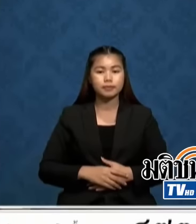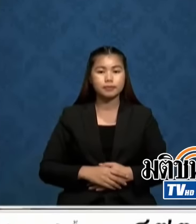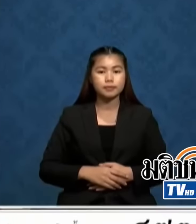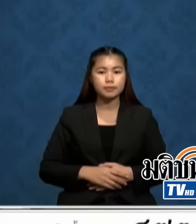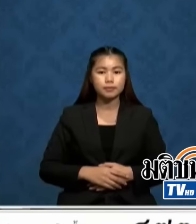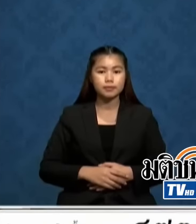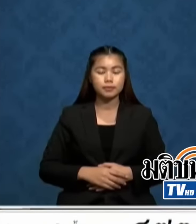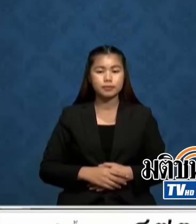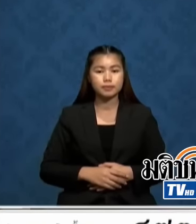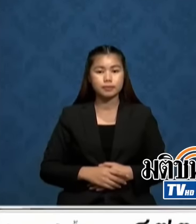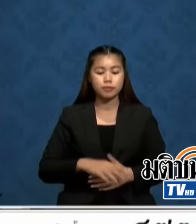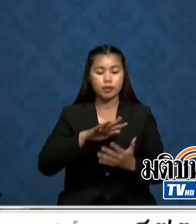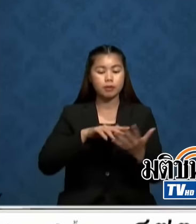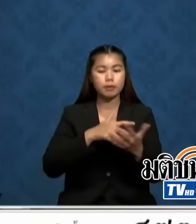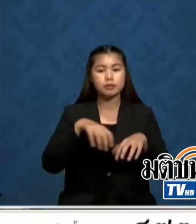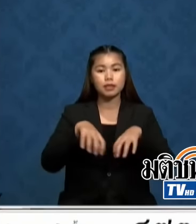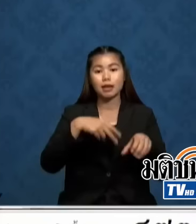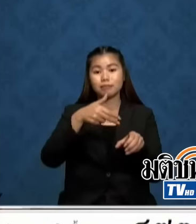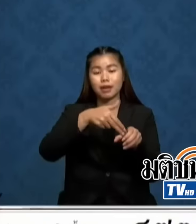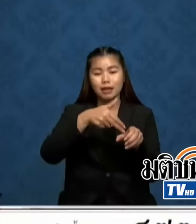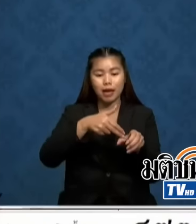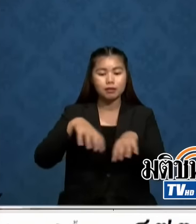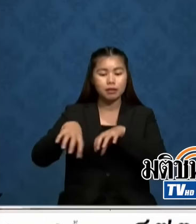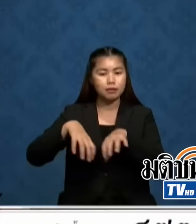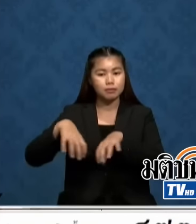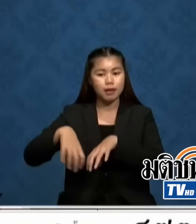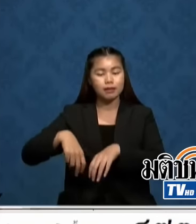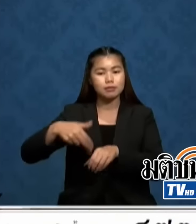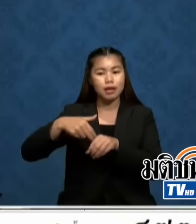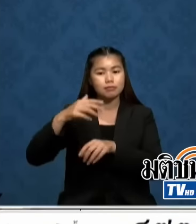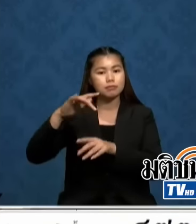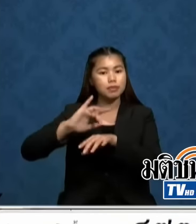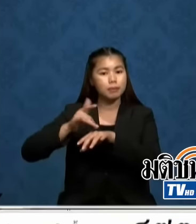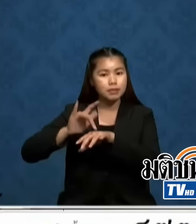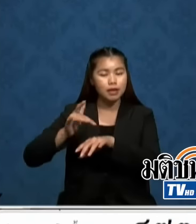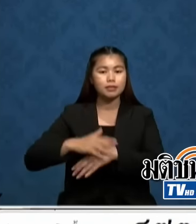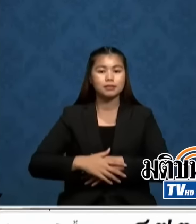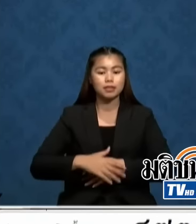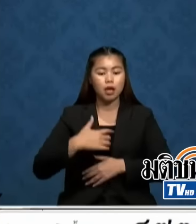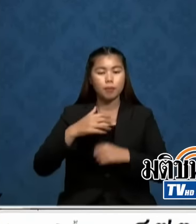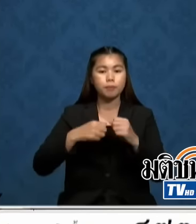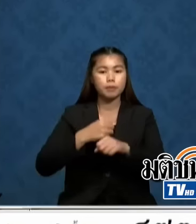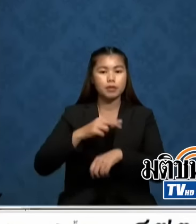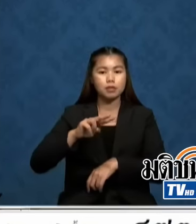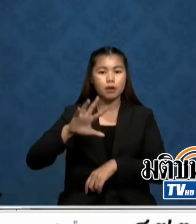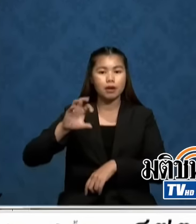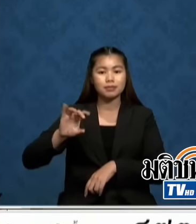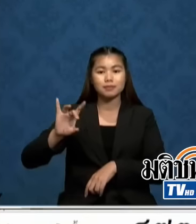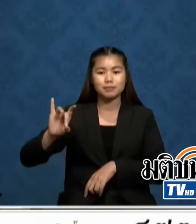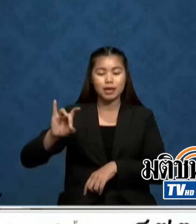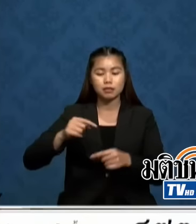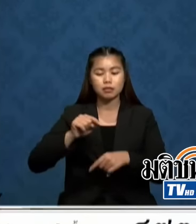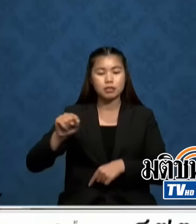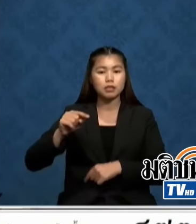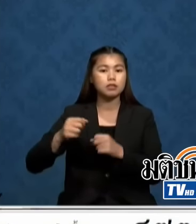เลือกแผนบริหารจัดการน้ำมันเชื้อเพลิงและแผนบริหารจัดการก๊าดธรรมชาติพ.ศ 2558ถึง